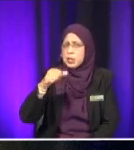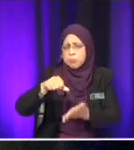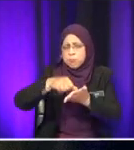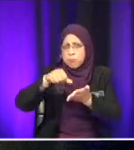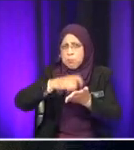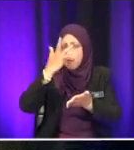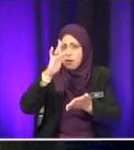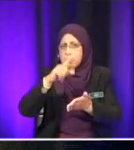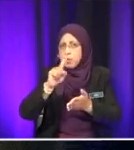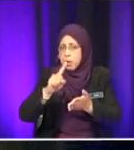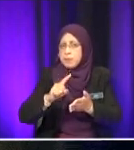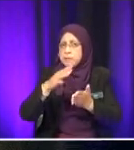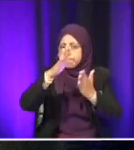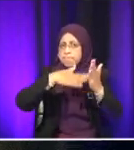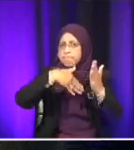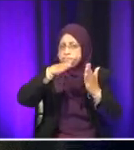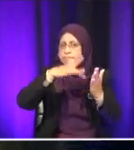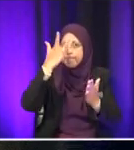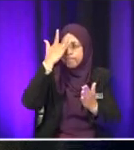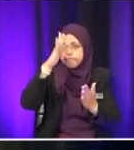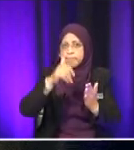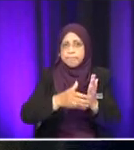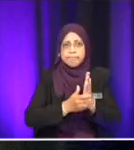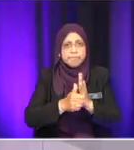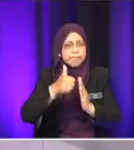menghasilkan karya Chatime juga